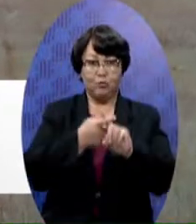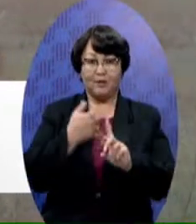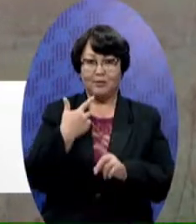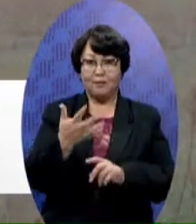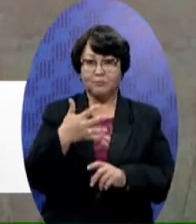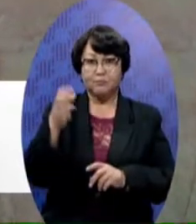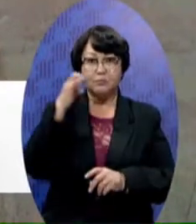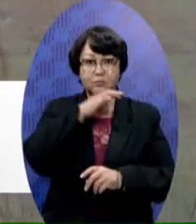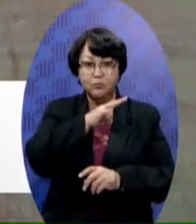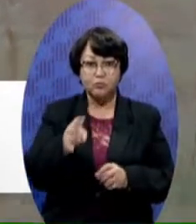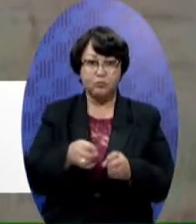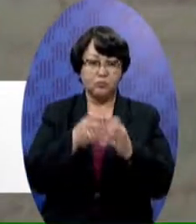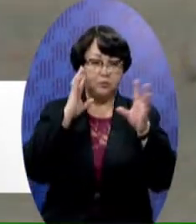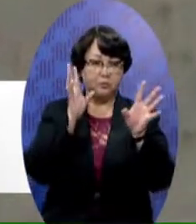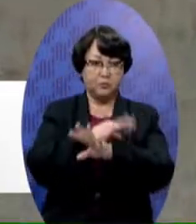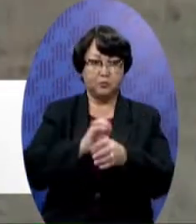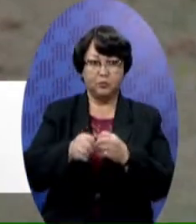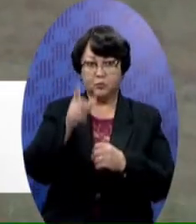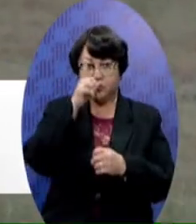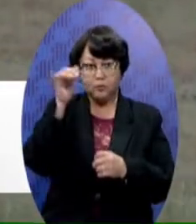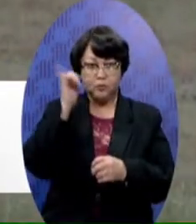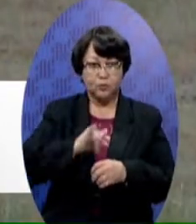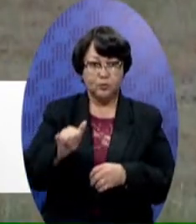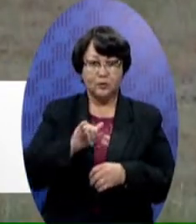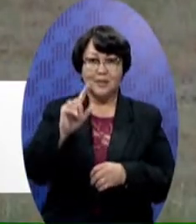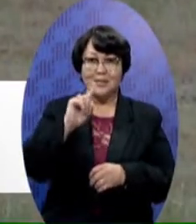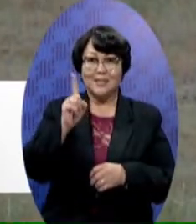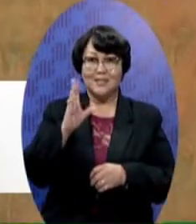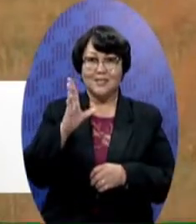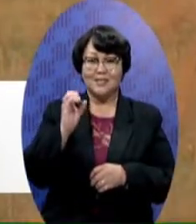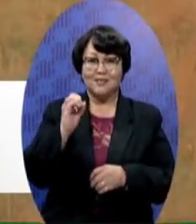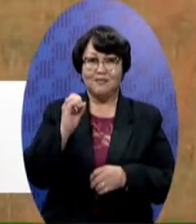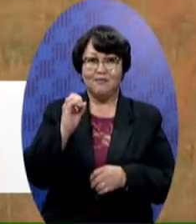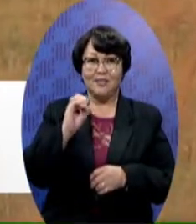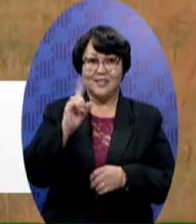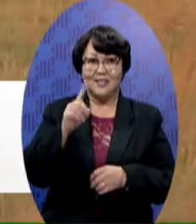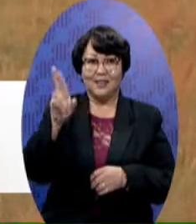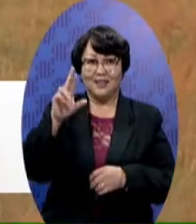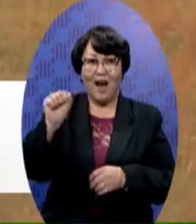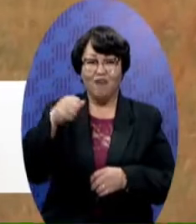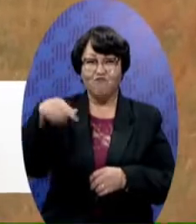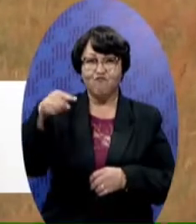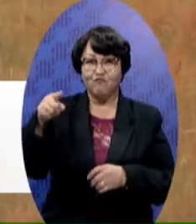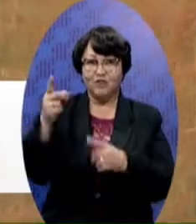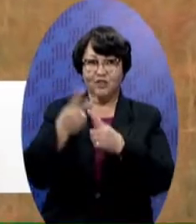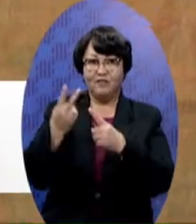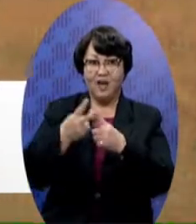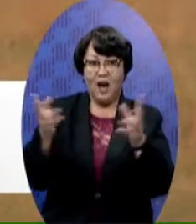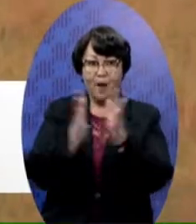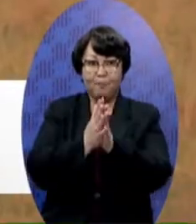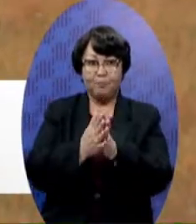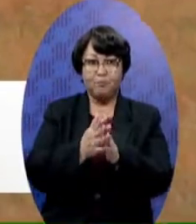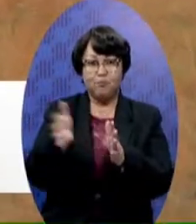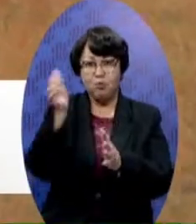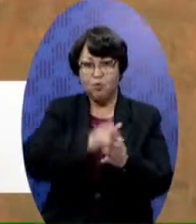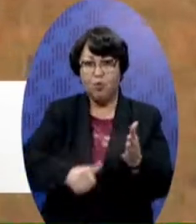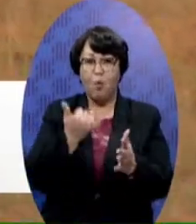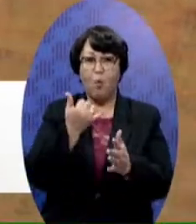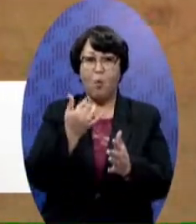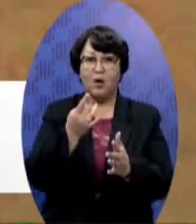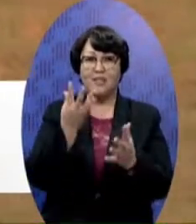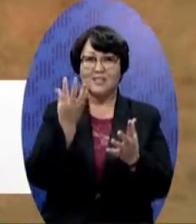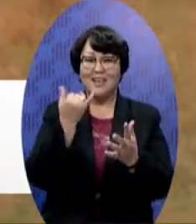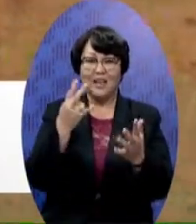бэлтгэж, энэ сэдвийн хүрээнд Оросын холбооны улсын Звезда телевизтэд бүрэн хэмжээний уран сайхны кино болон баримтат кино бүтээхээр зураг авалтаа